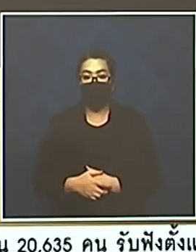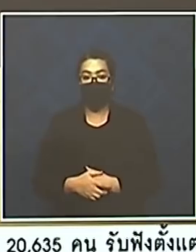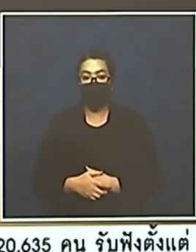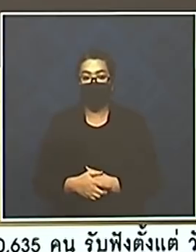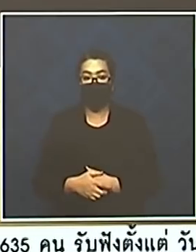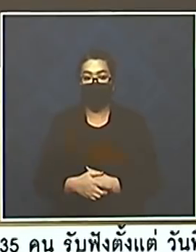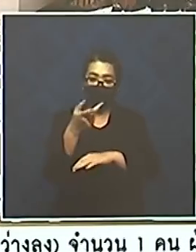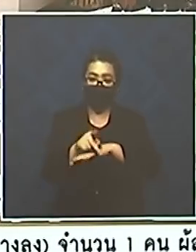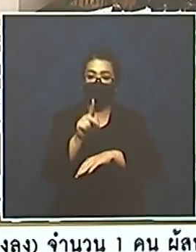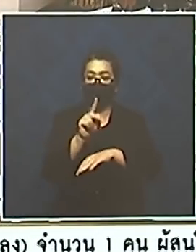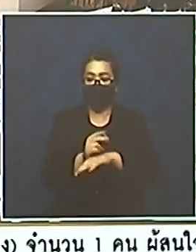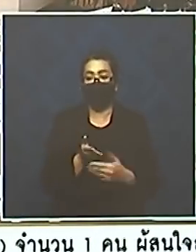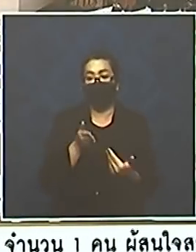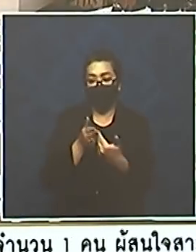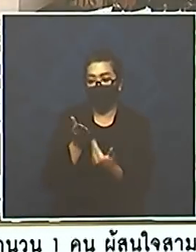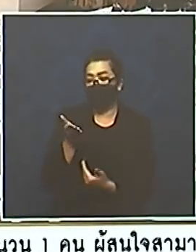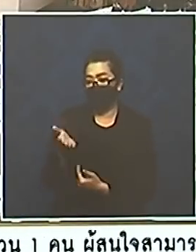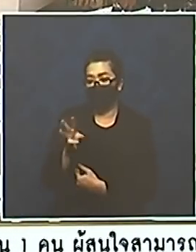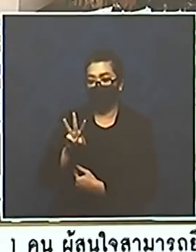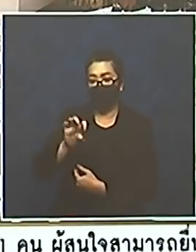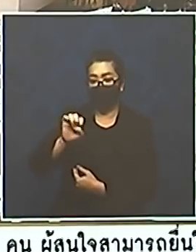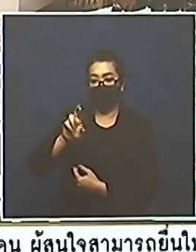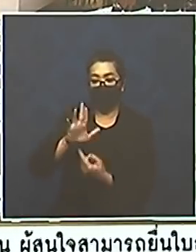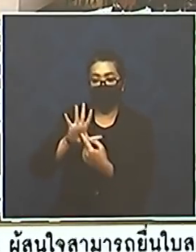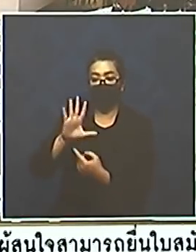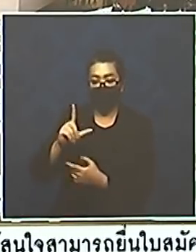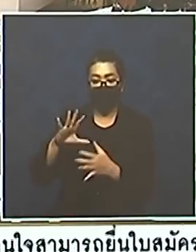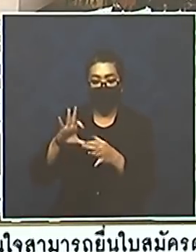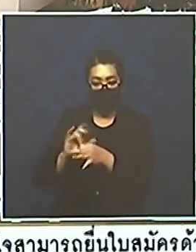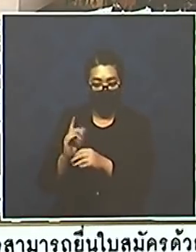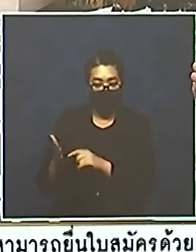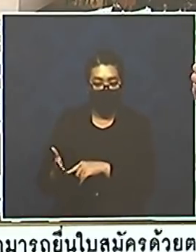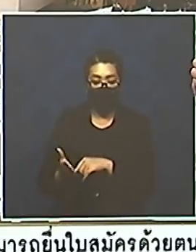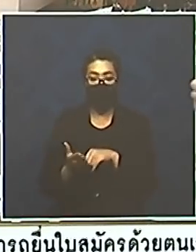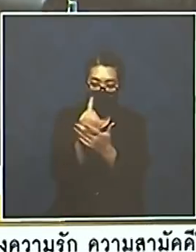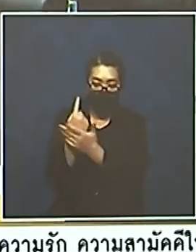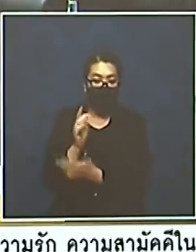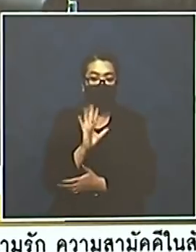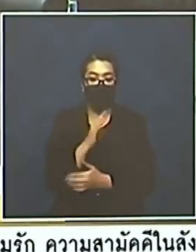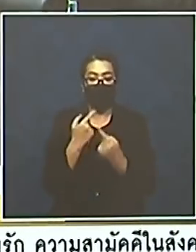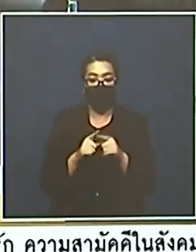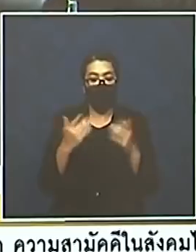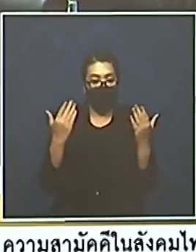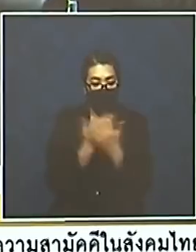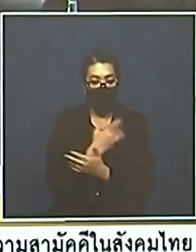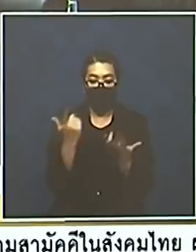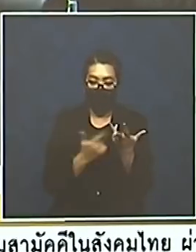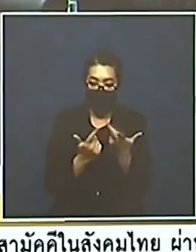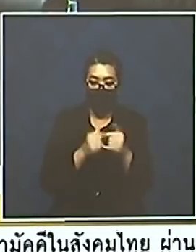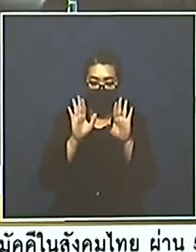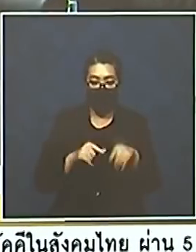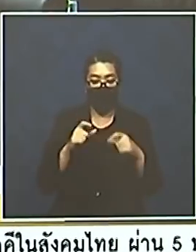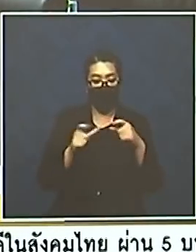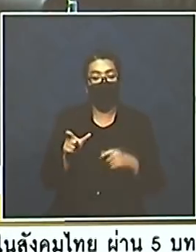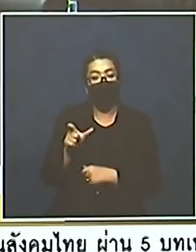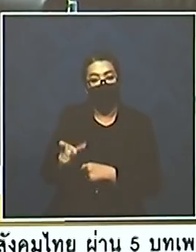จของประชาชนประชาชนรู้ครับว่าแต่ละคนนั้นคิดอย่างไรทำอย่างไรหรือมีแนวทางนะครับในการแสดงออกผ่านกลไกของรั